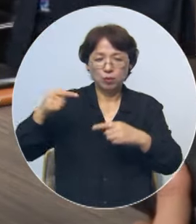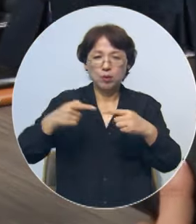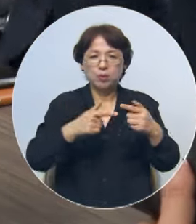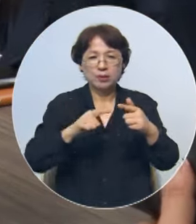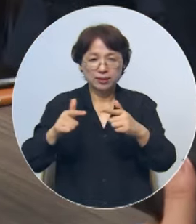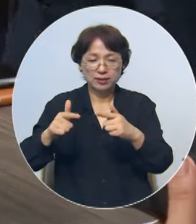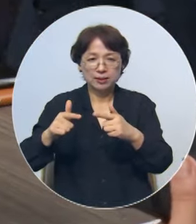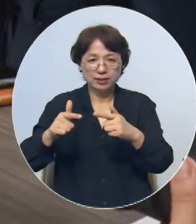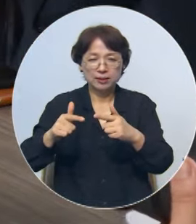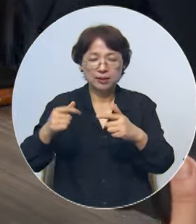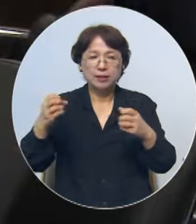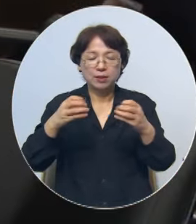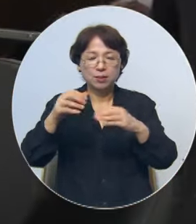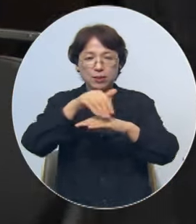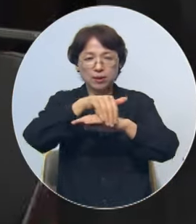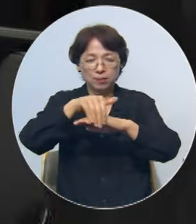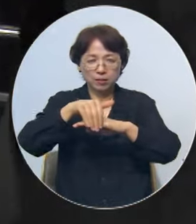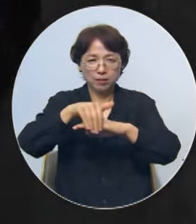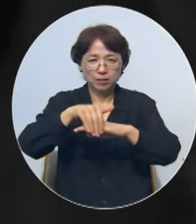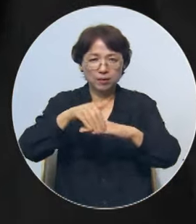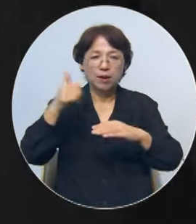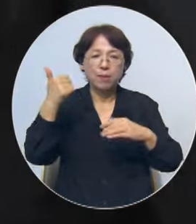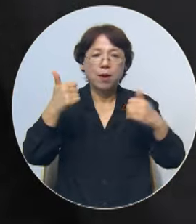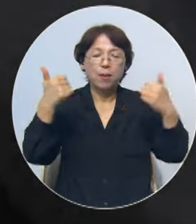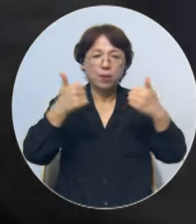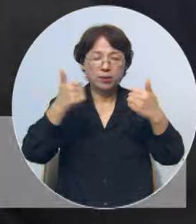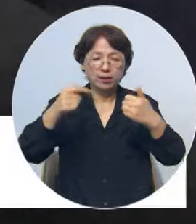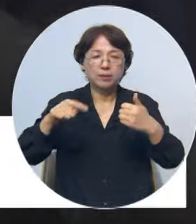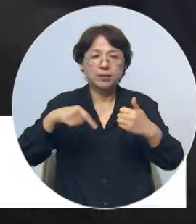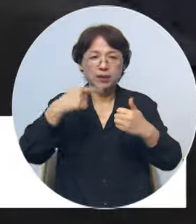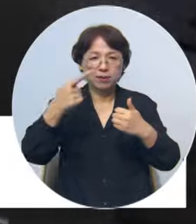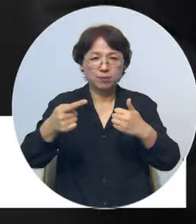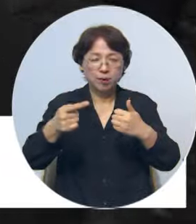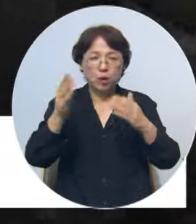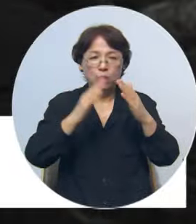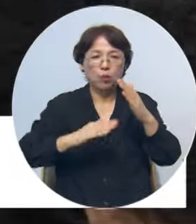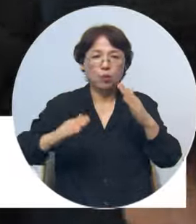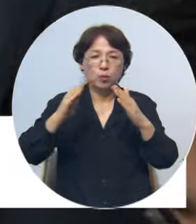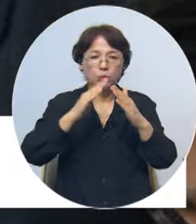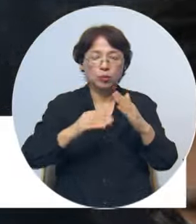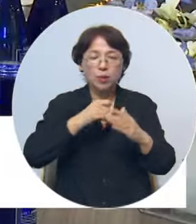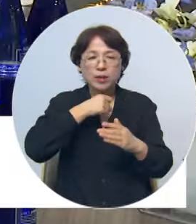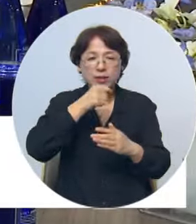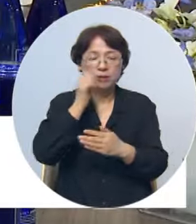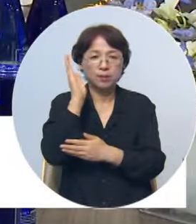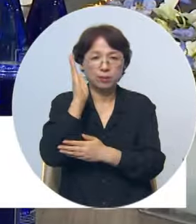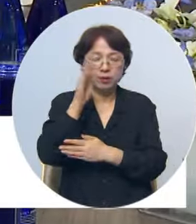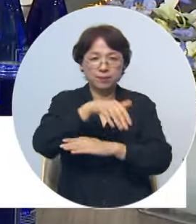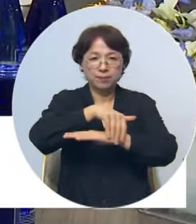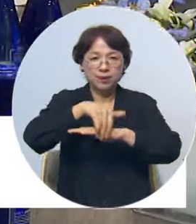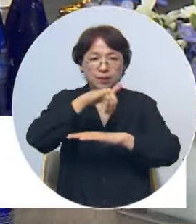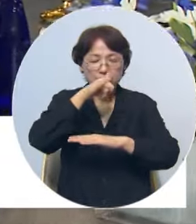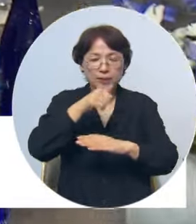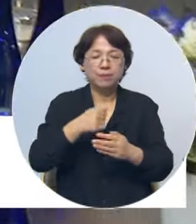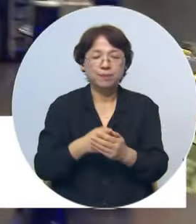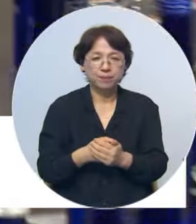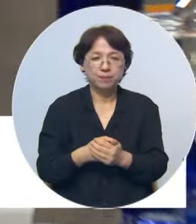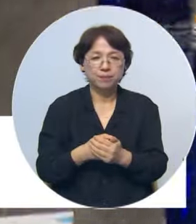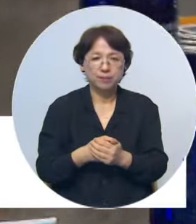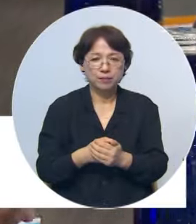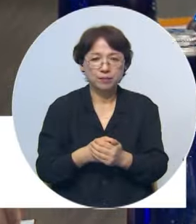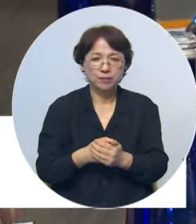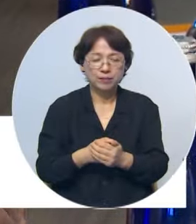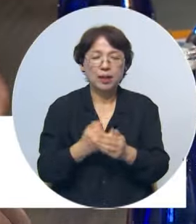있습니다. 정상회담 직후엔 두 나라 정상의 공동 기자회견도 예정돼 있습니다. 같은 날 대통령